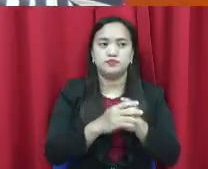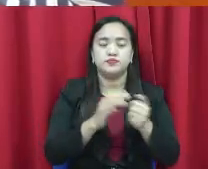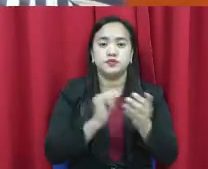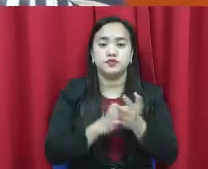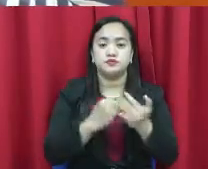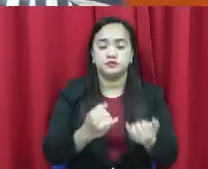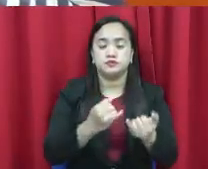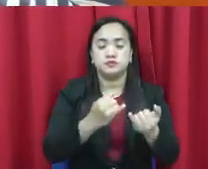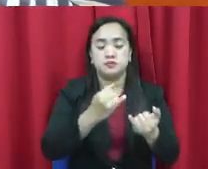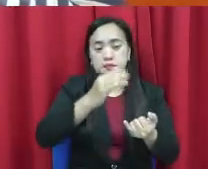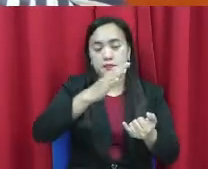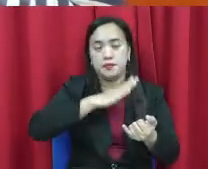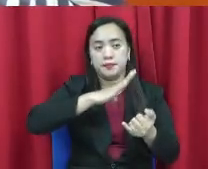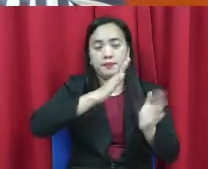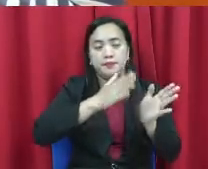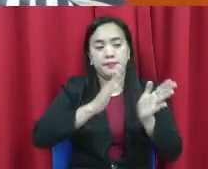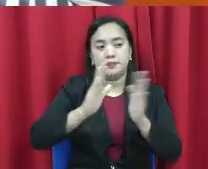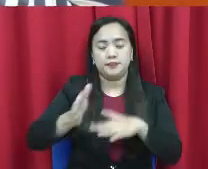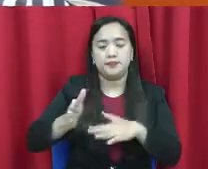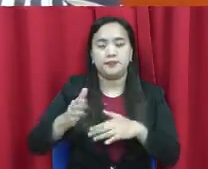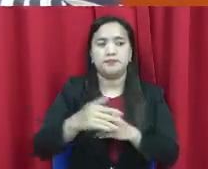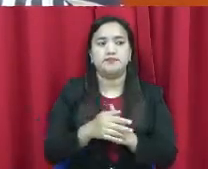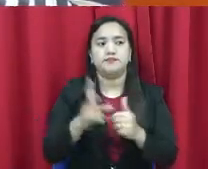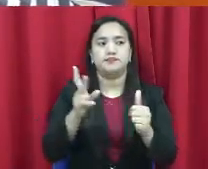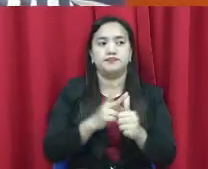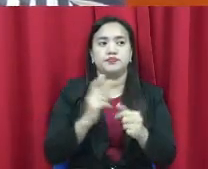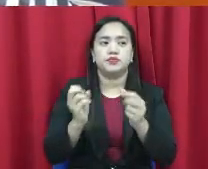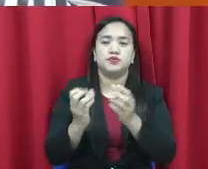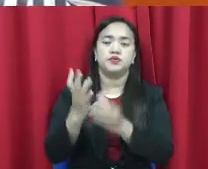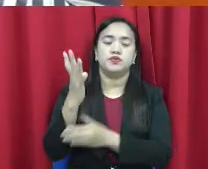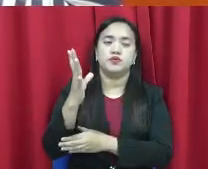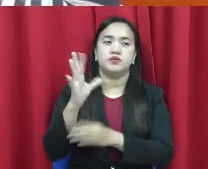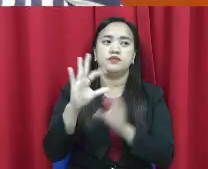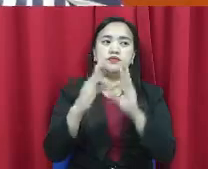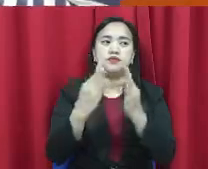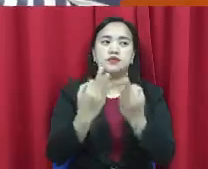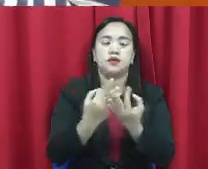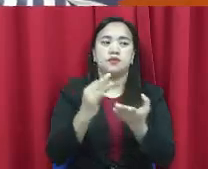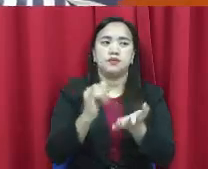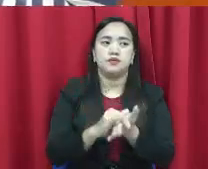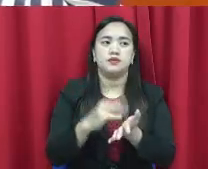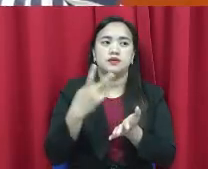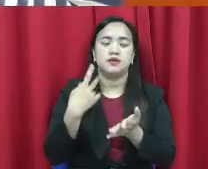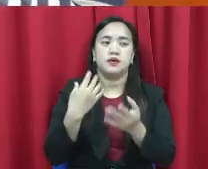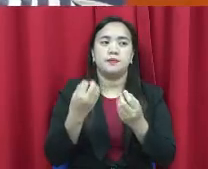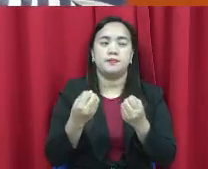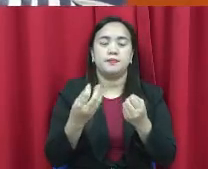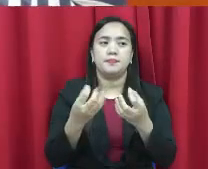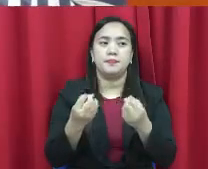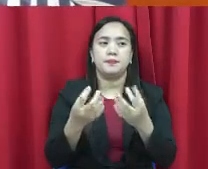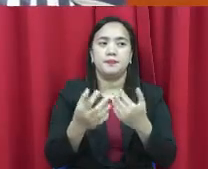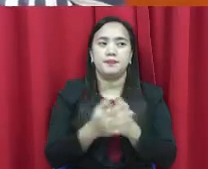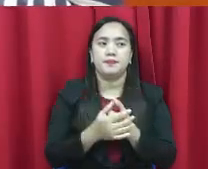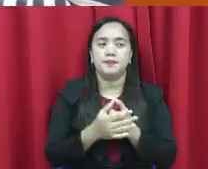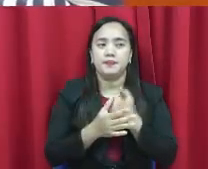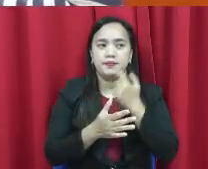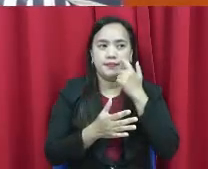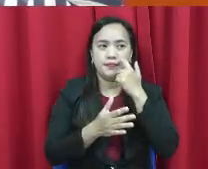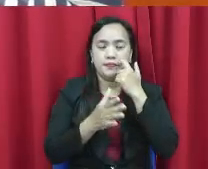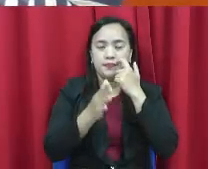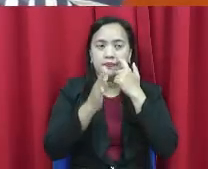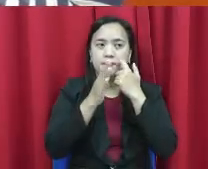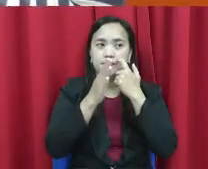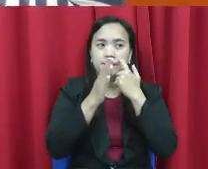ang plano ko primarily ako lumaki ako sa pamilya na na maraming mga anak kami po